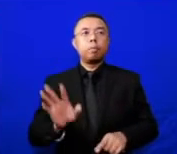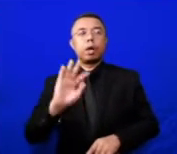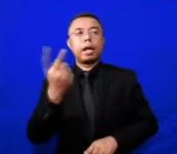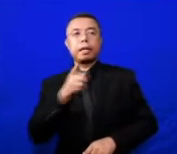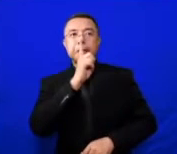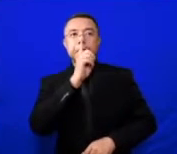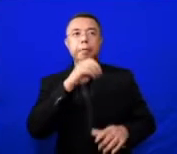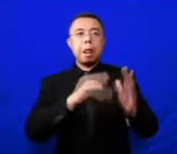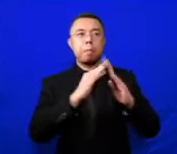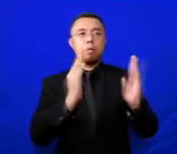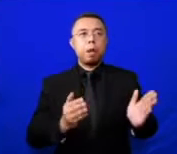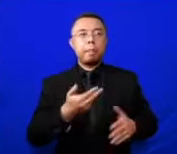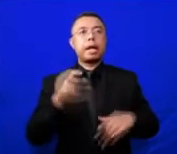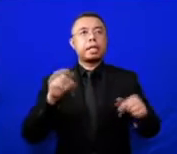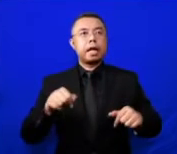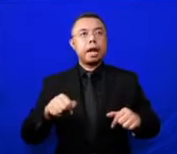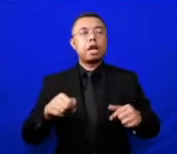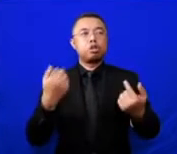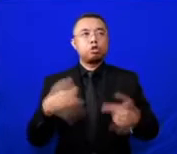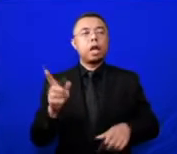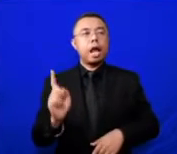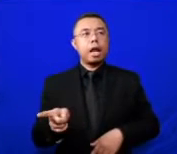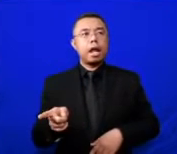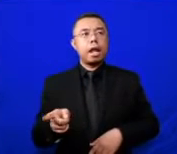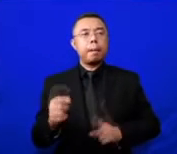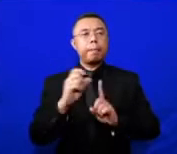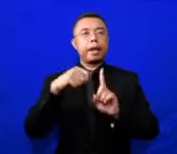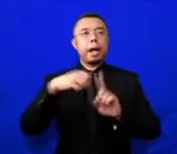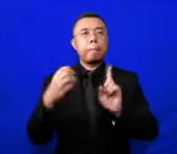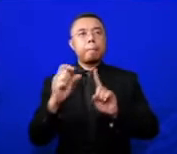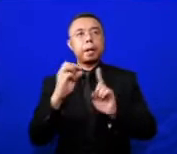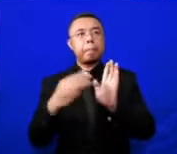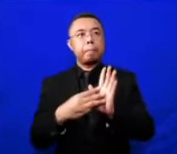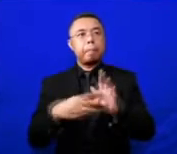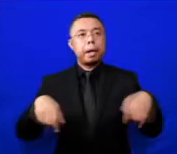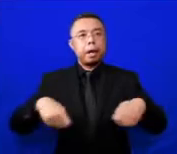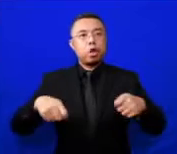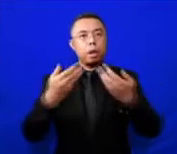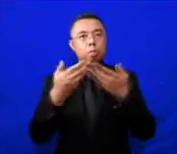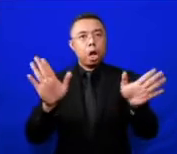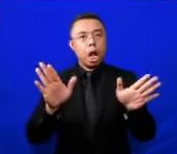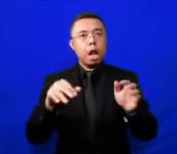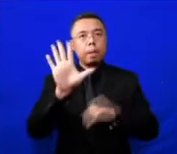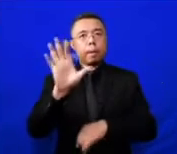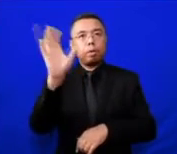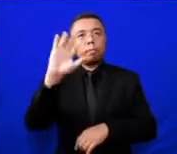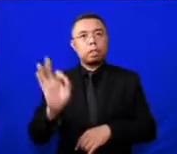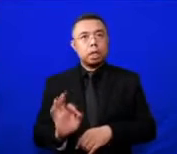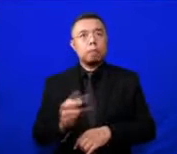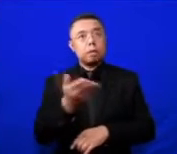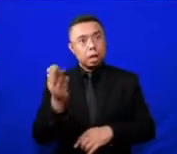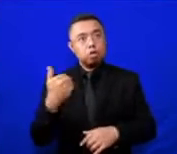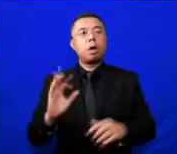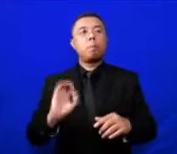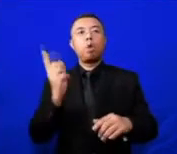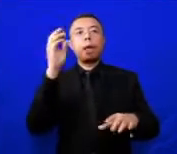berdiam di rumah mereka juga sekarang kan dengan adanya pkpm dimana restoran diperbolehkan dibuka maksimal 50% capasity mereka